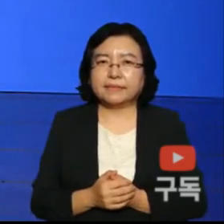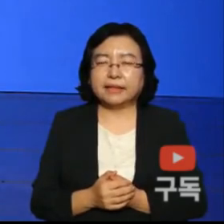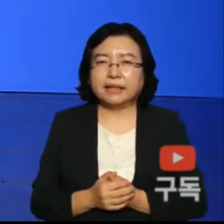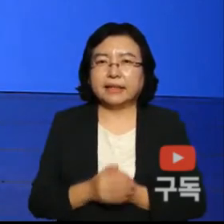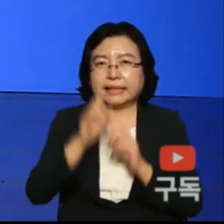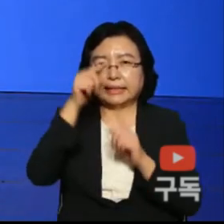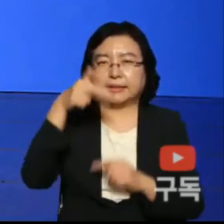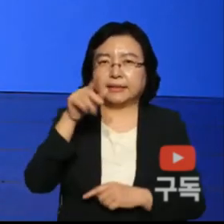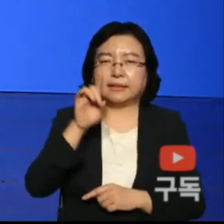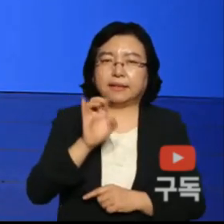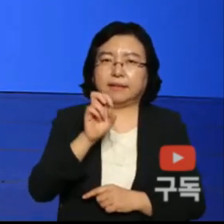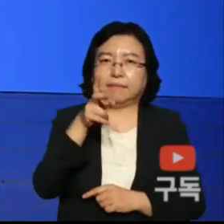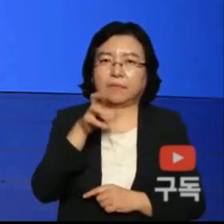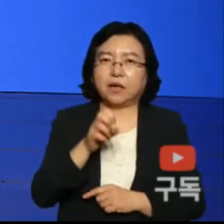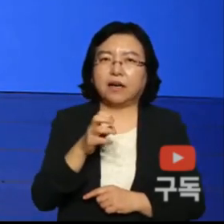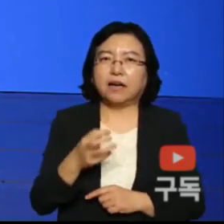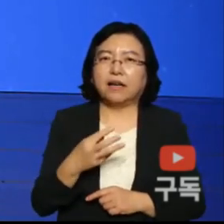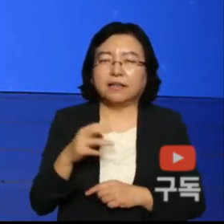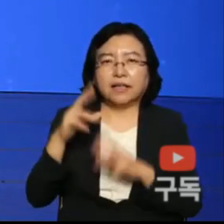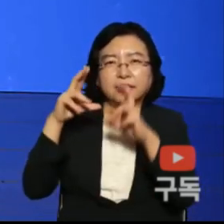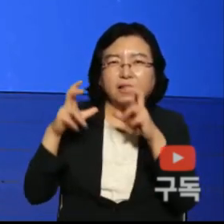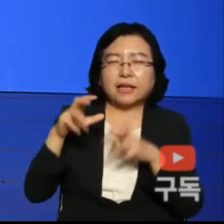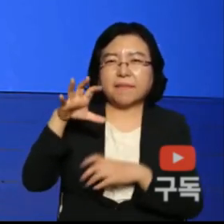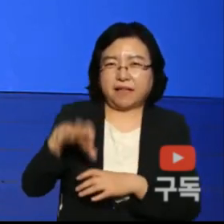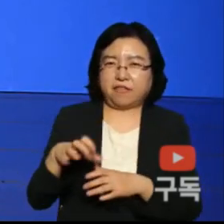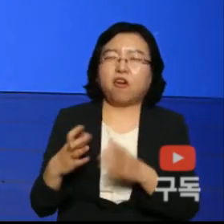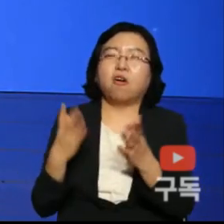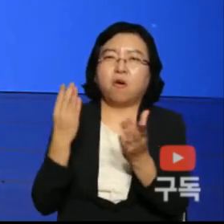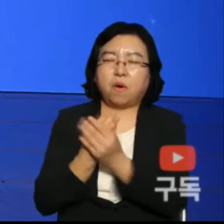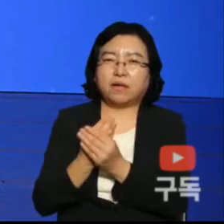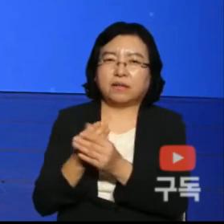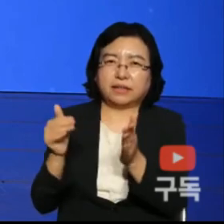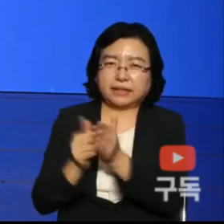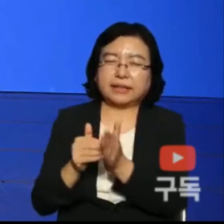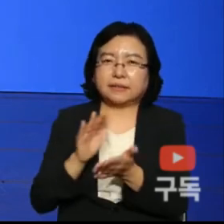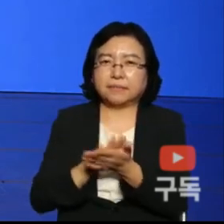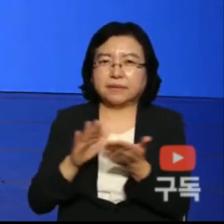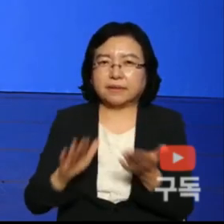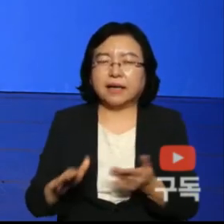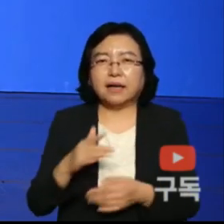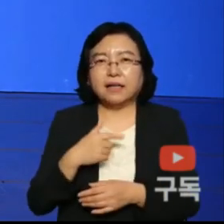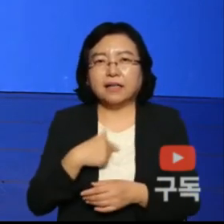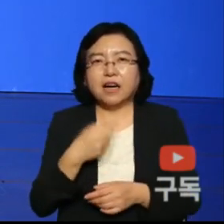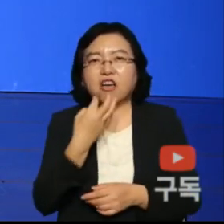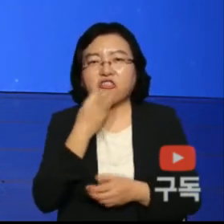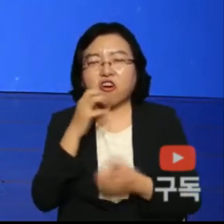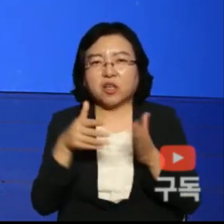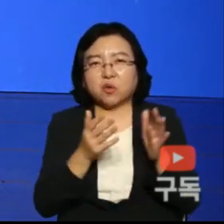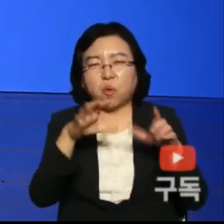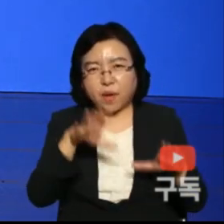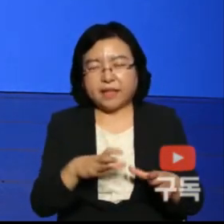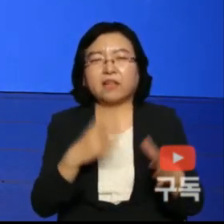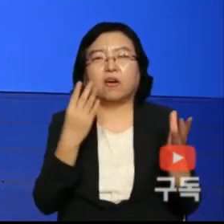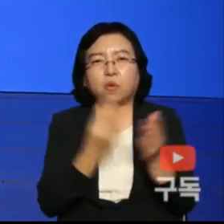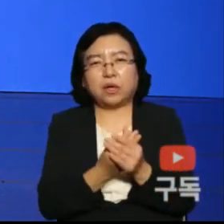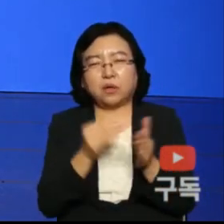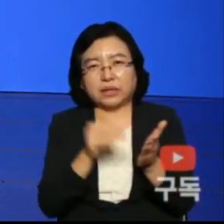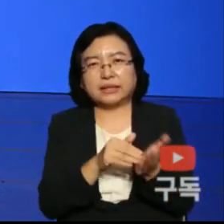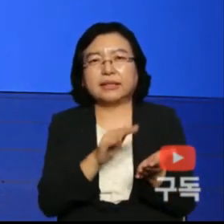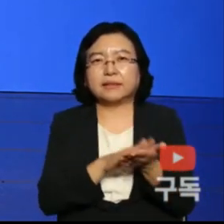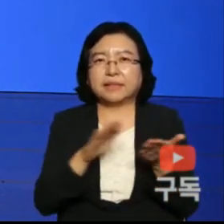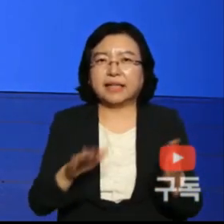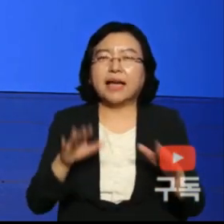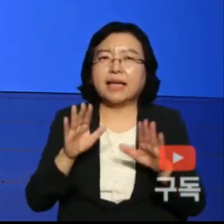이재명 은 성남에서 했습니다 이재명 은 경기도에서 했습니다 이제